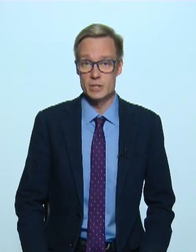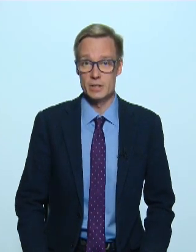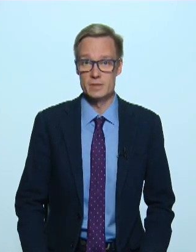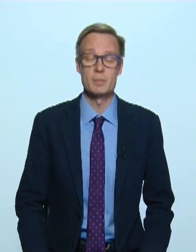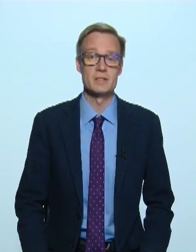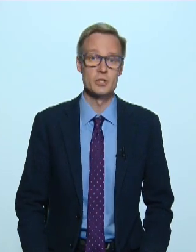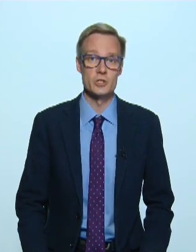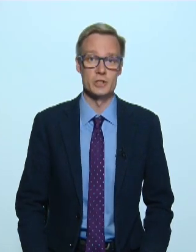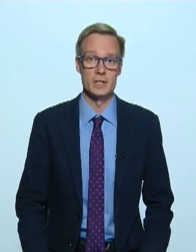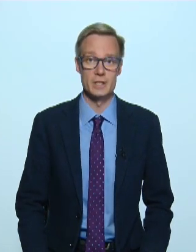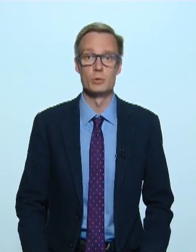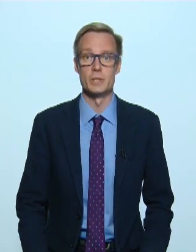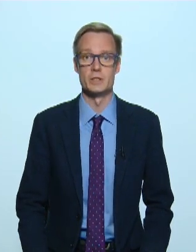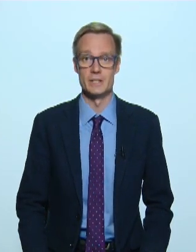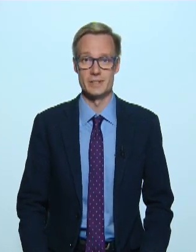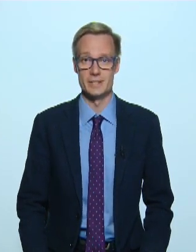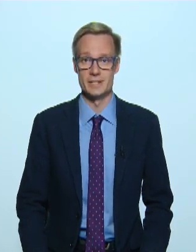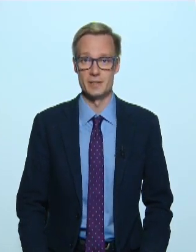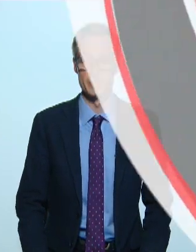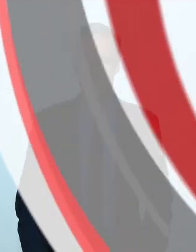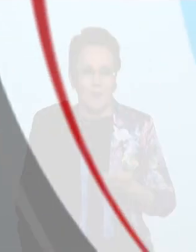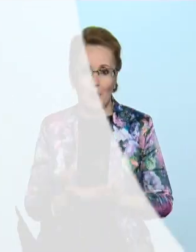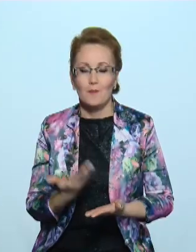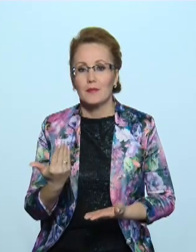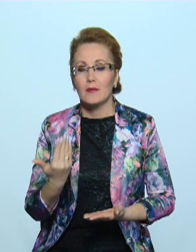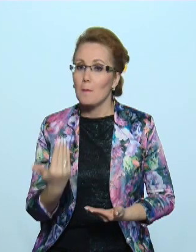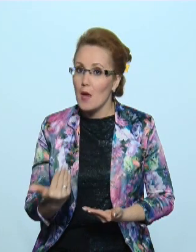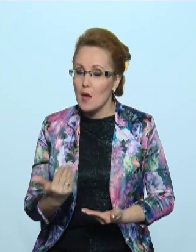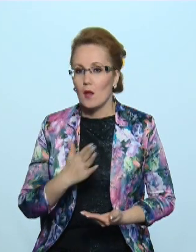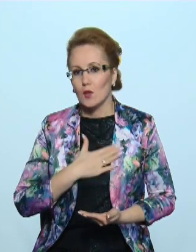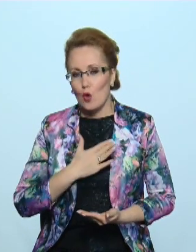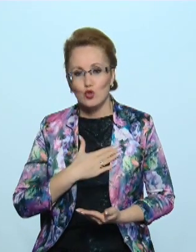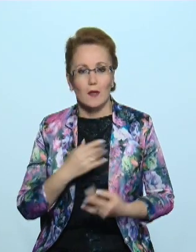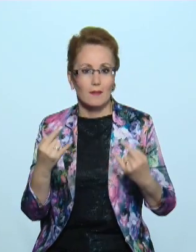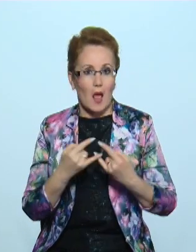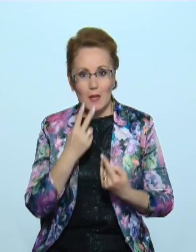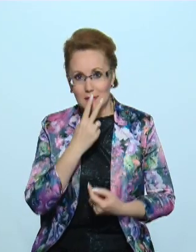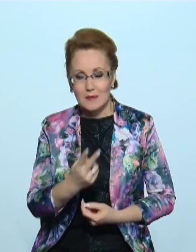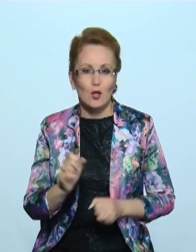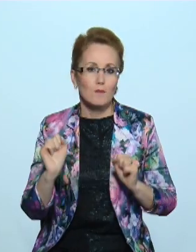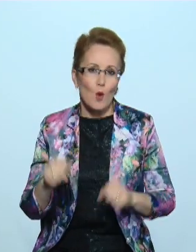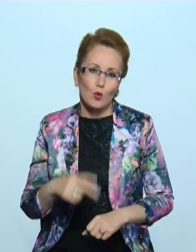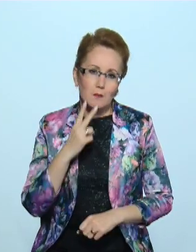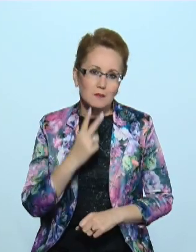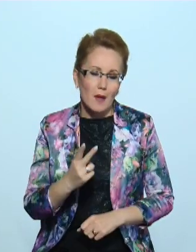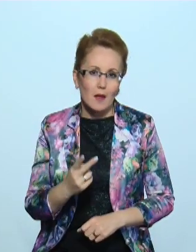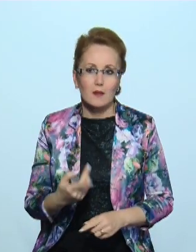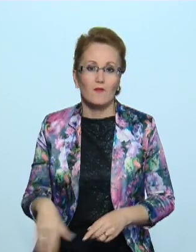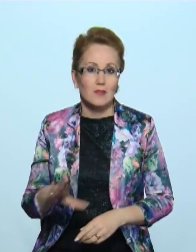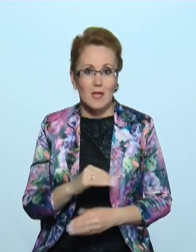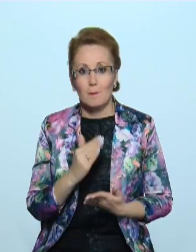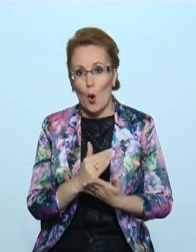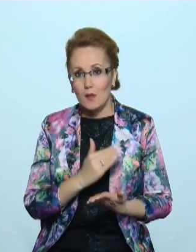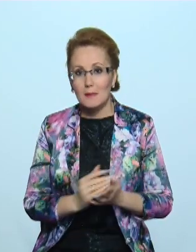для наших слабослышащих и глухих телезрителей. Теперь наши телезрители могут посмотреть телепрограммы